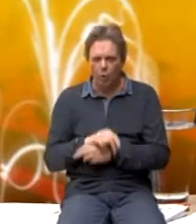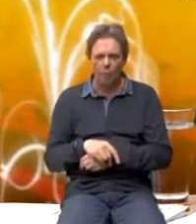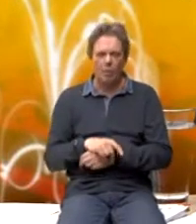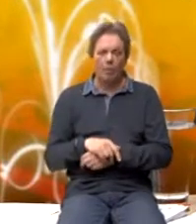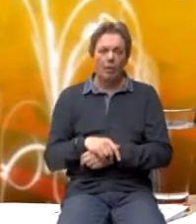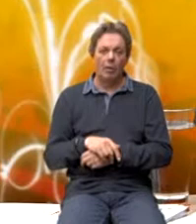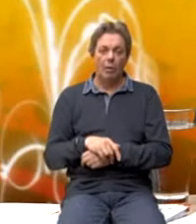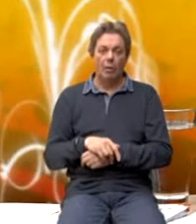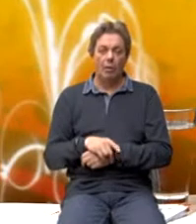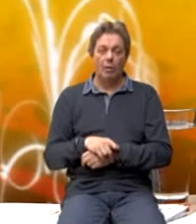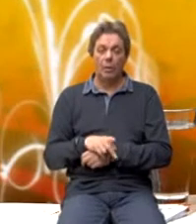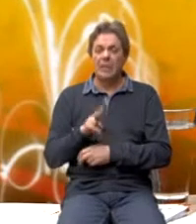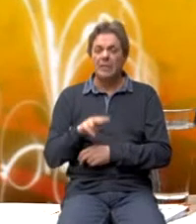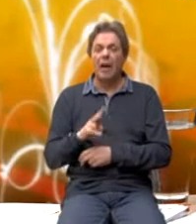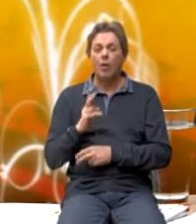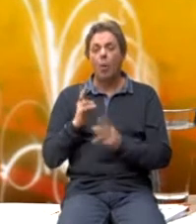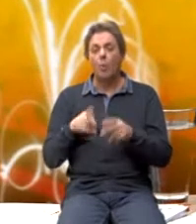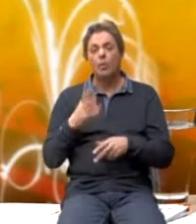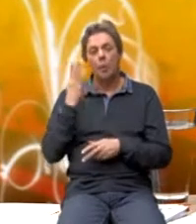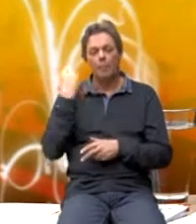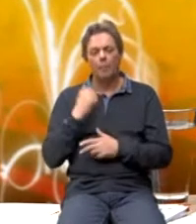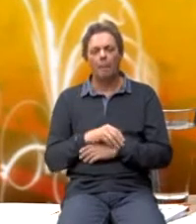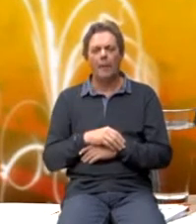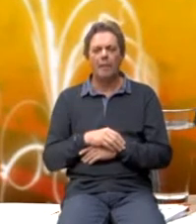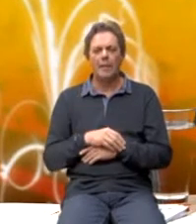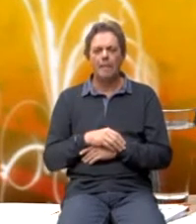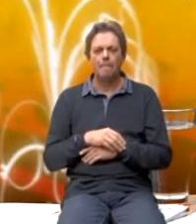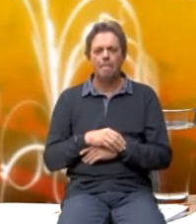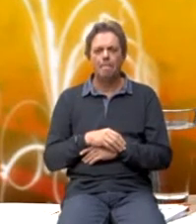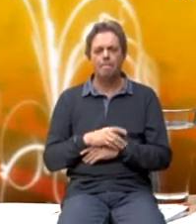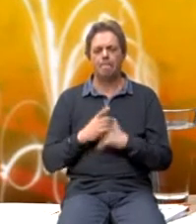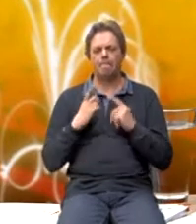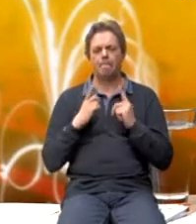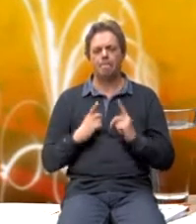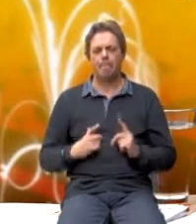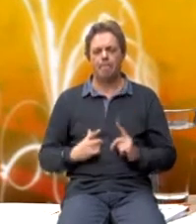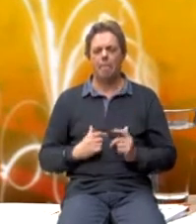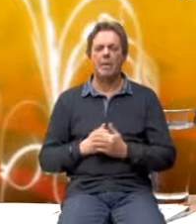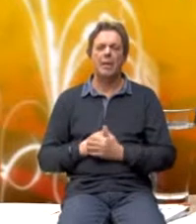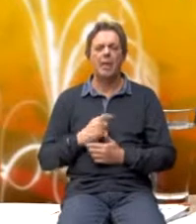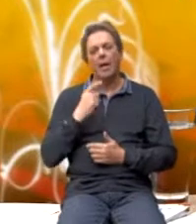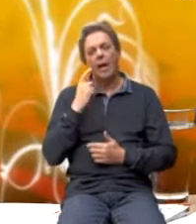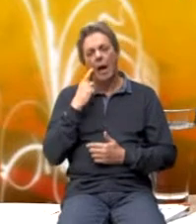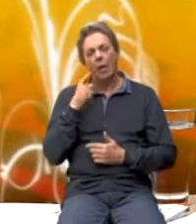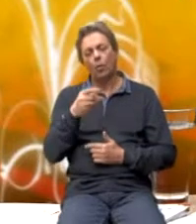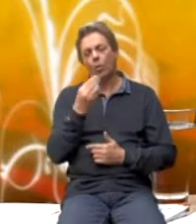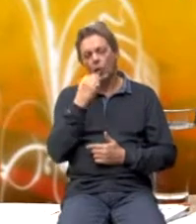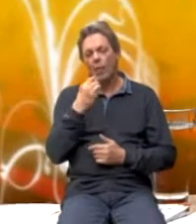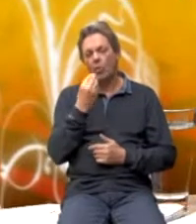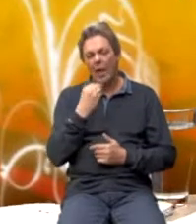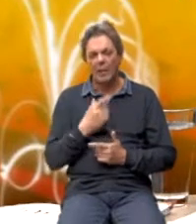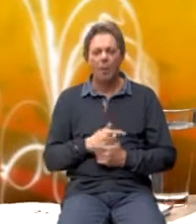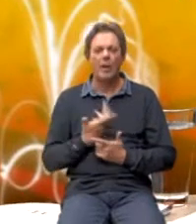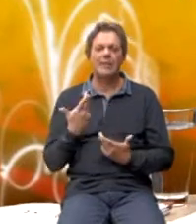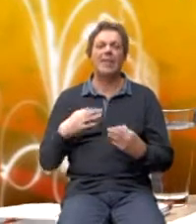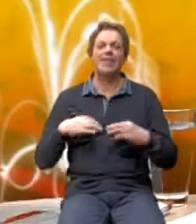pod kontrolom, da zaista možemo biti, ja bih rekla, smireni ako i tu hranu jedemo iz nekih